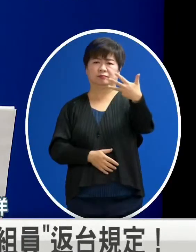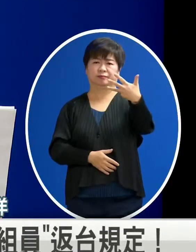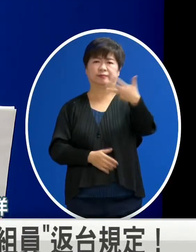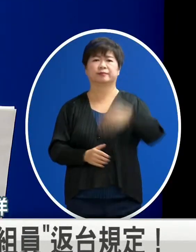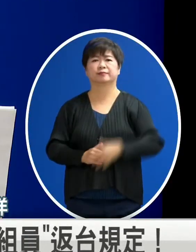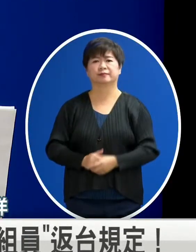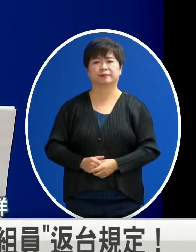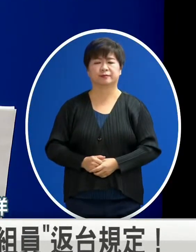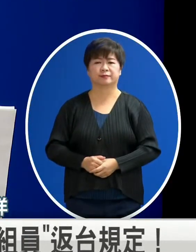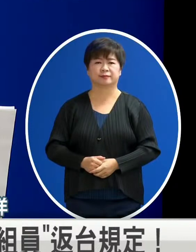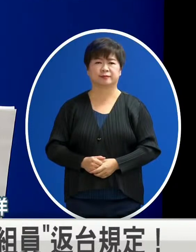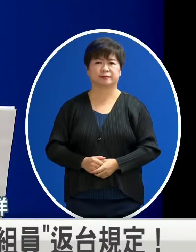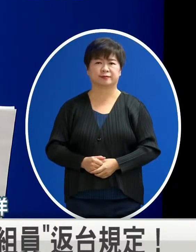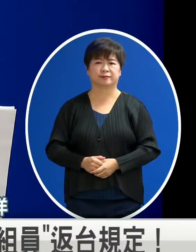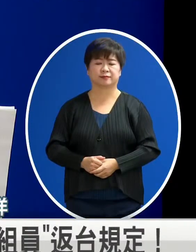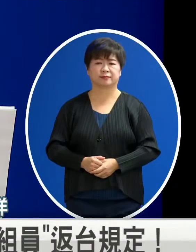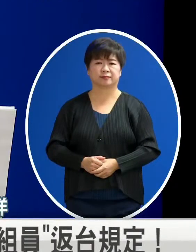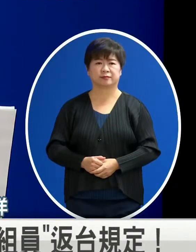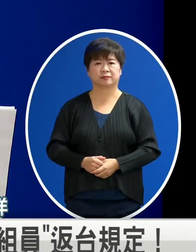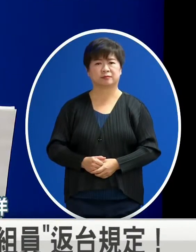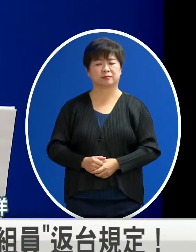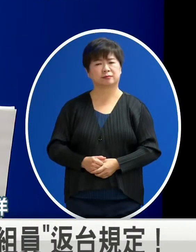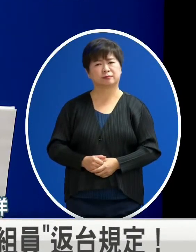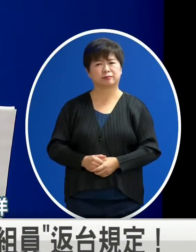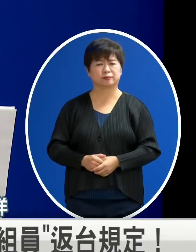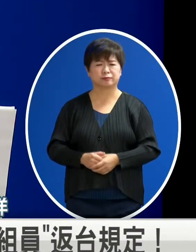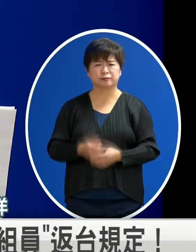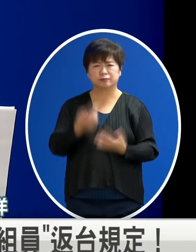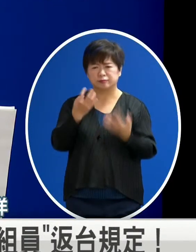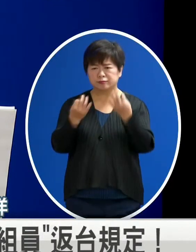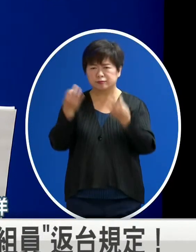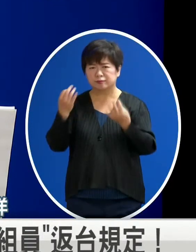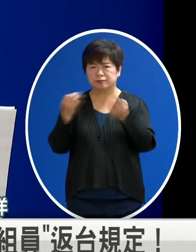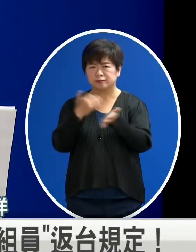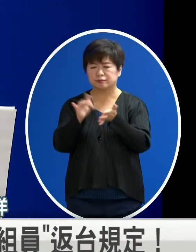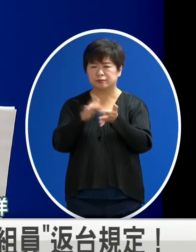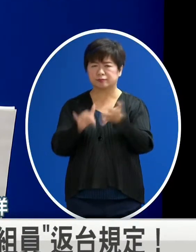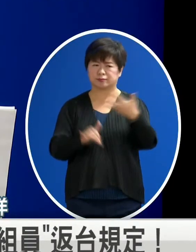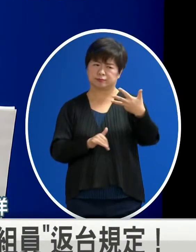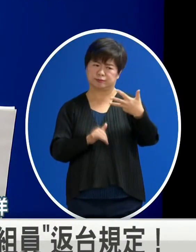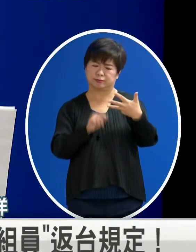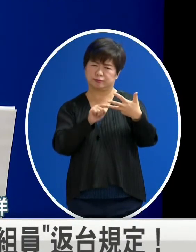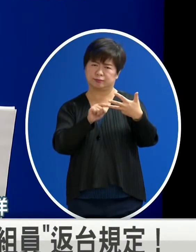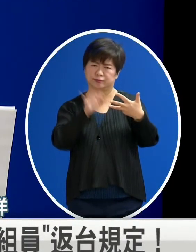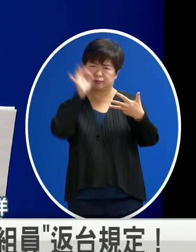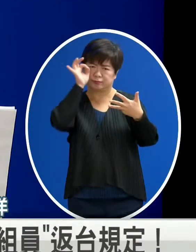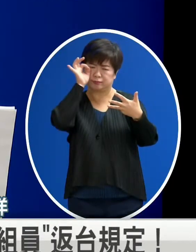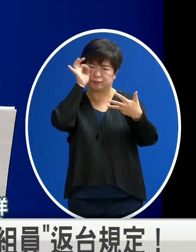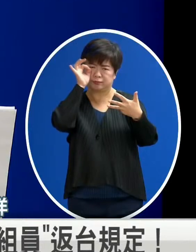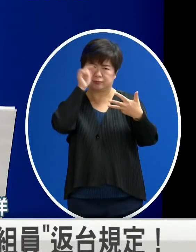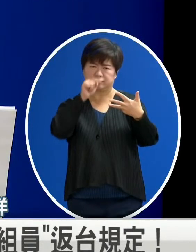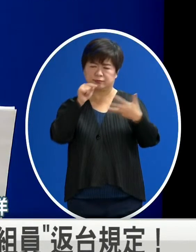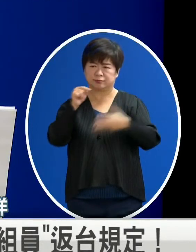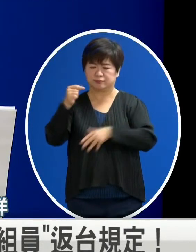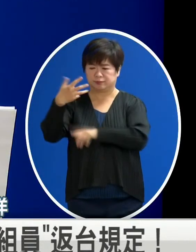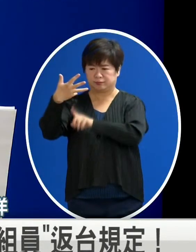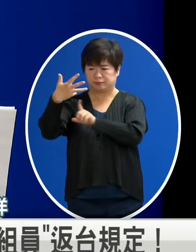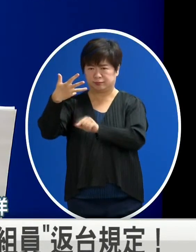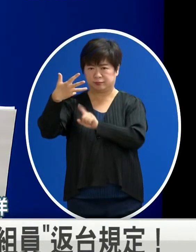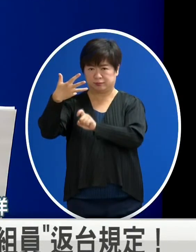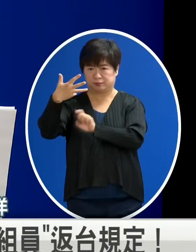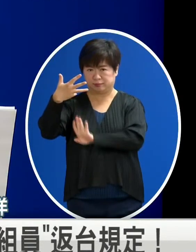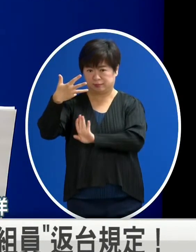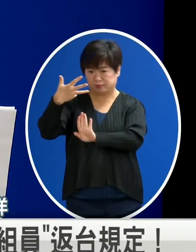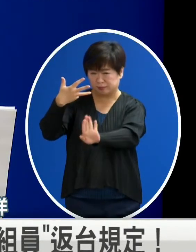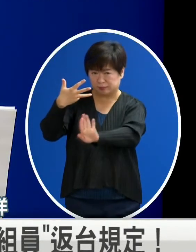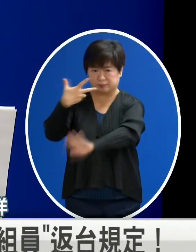们要算说这个发生的比例要怎么算呢？就是八，因为它是要看8月15号